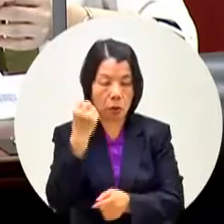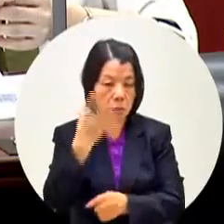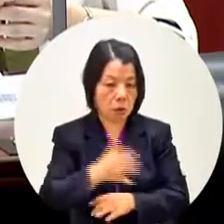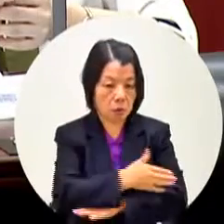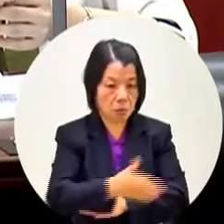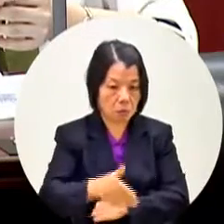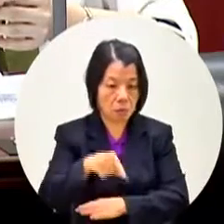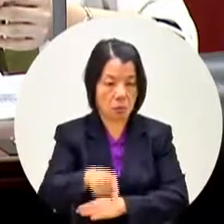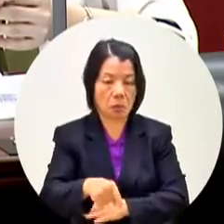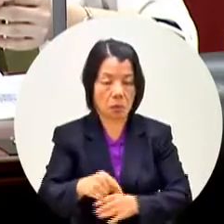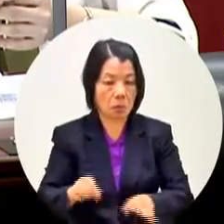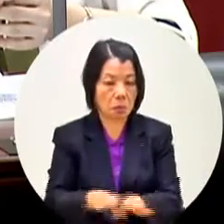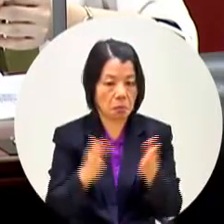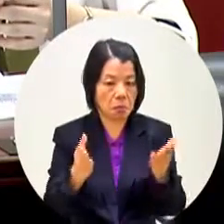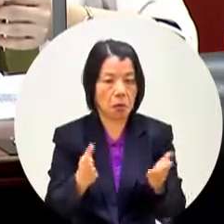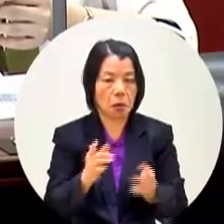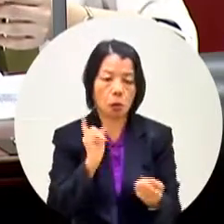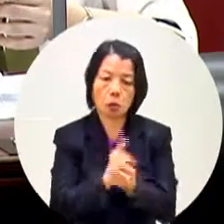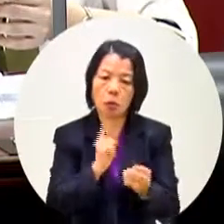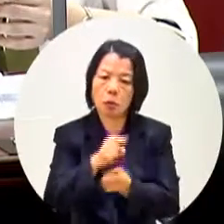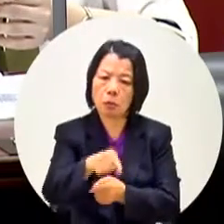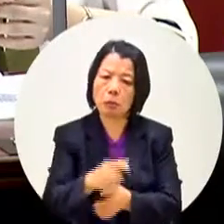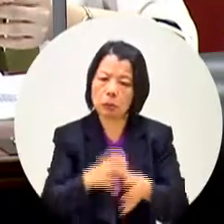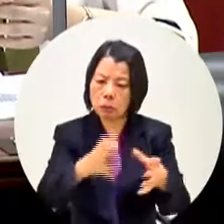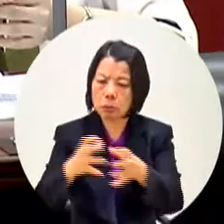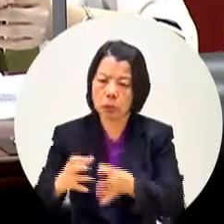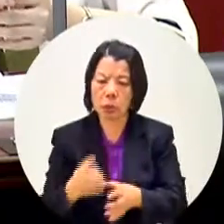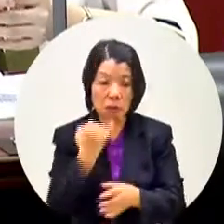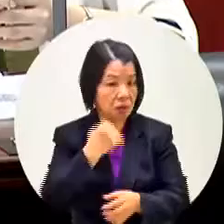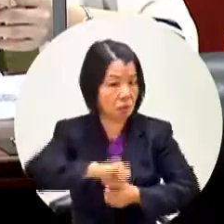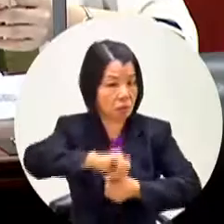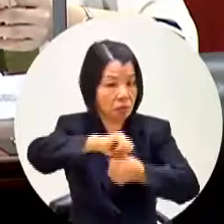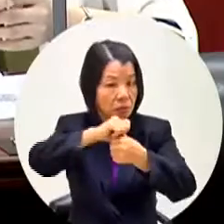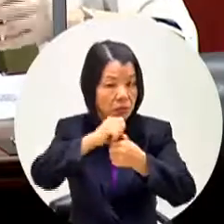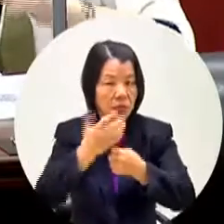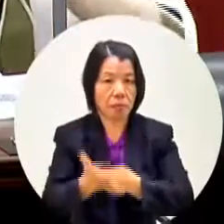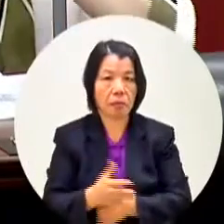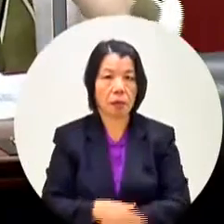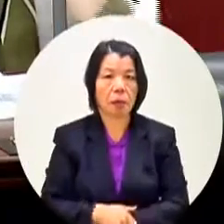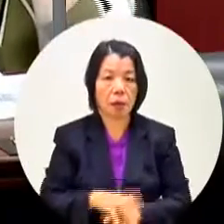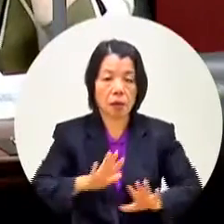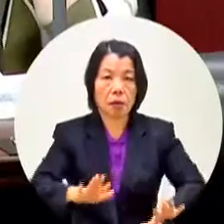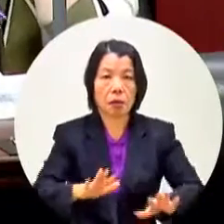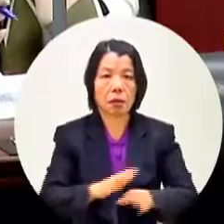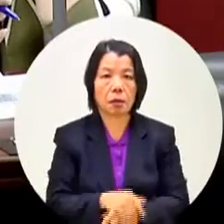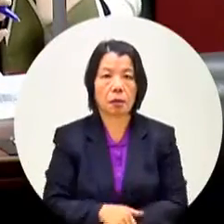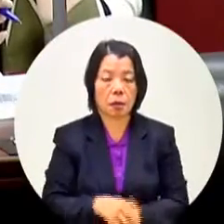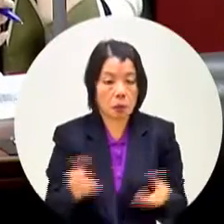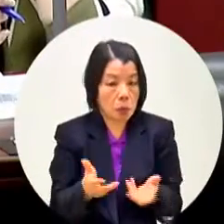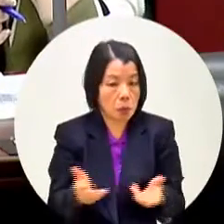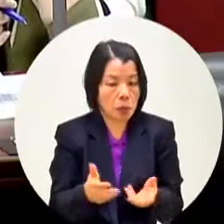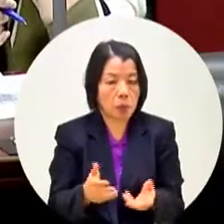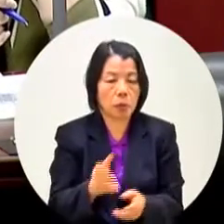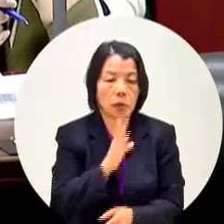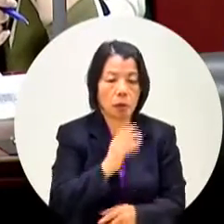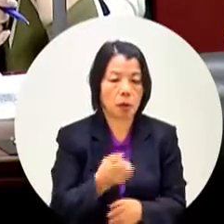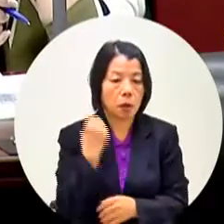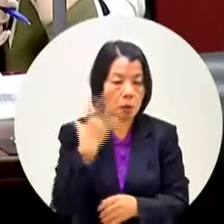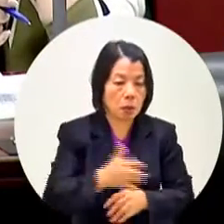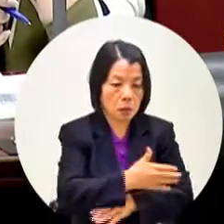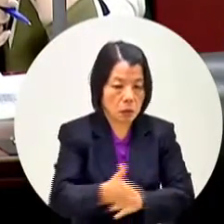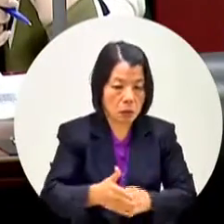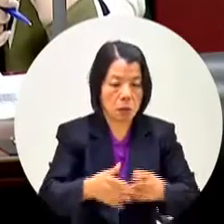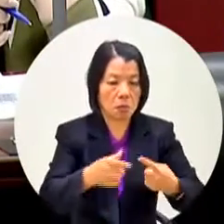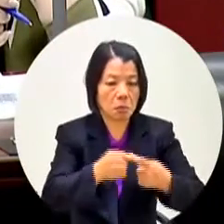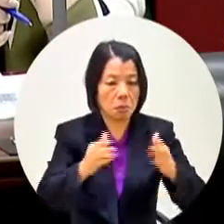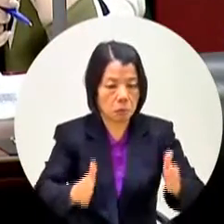一间好大型的餐厅，甚至是连锁量饭店。好，高那个桥